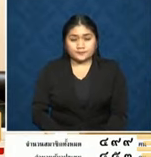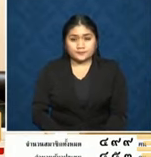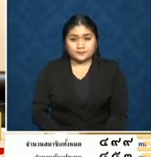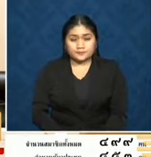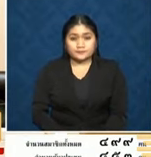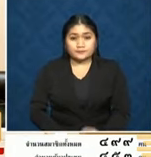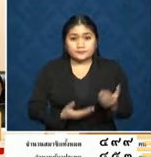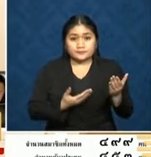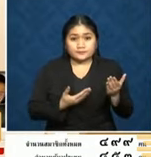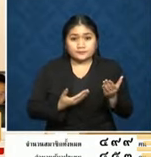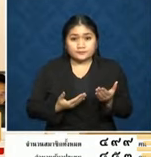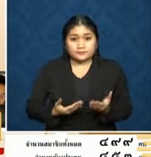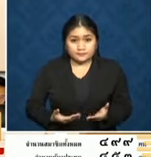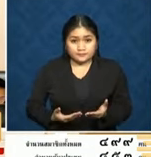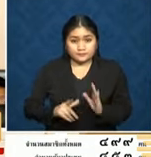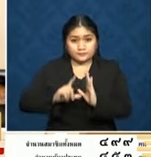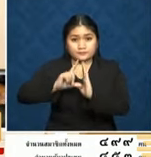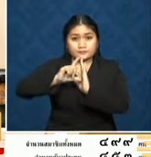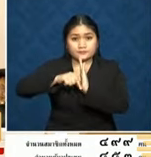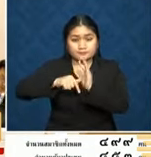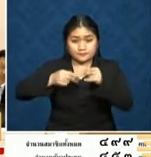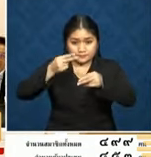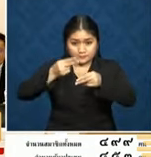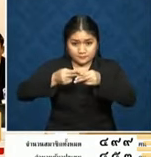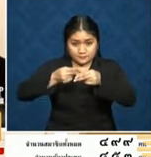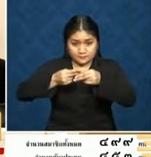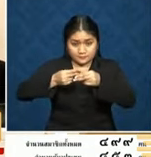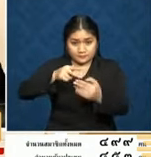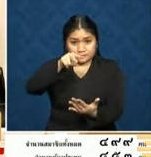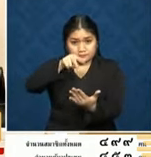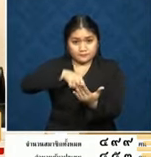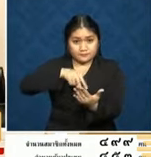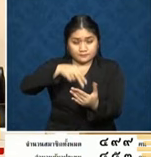เชิญเลขาอ่านในชื่อกรรมการครับ